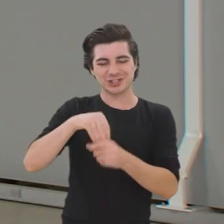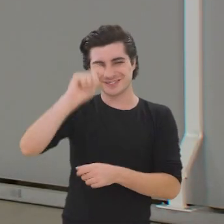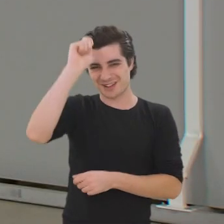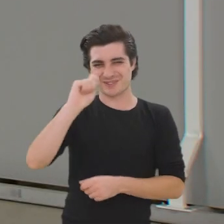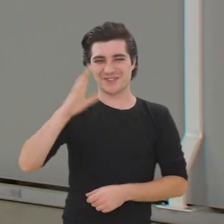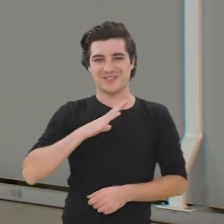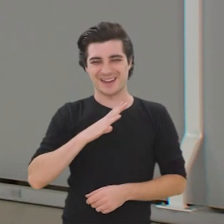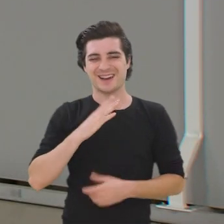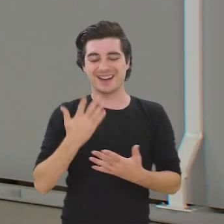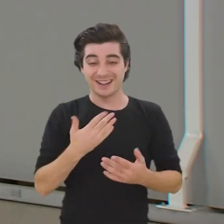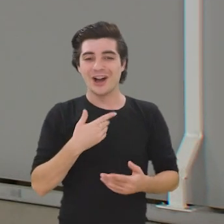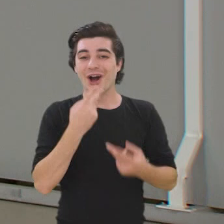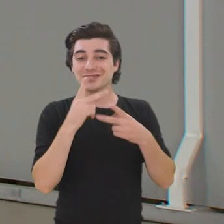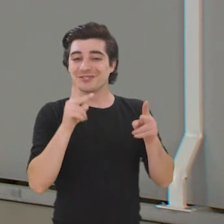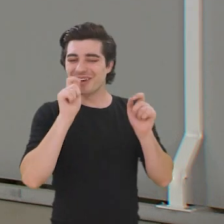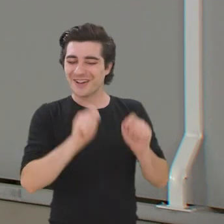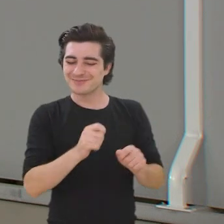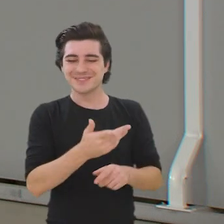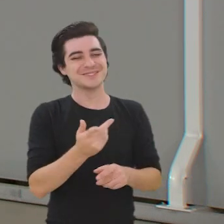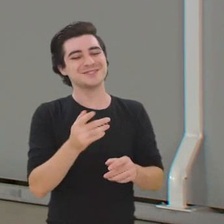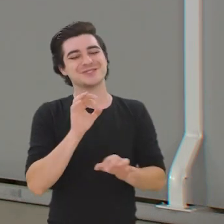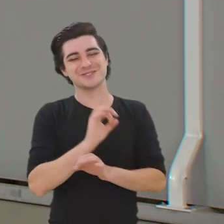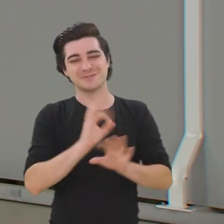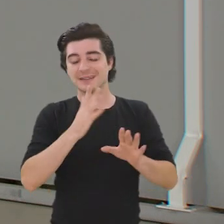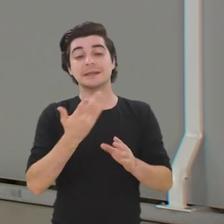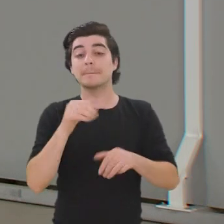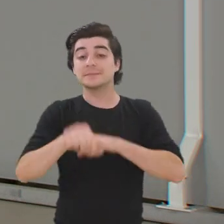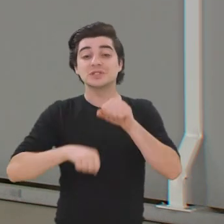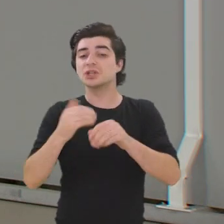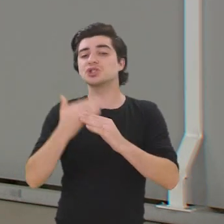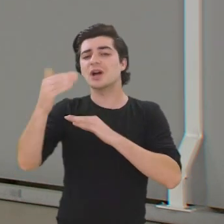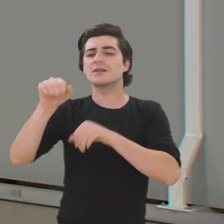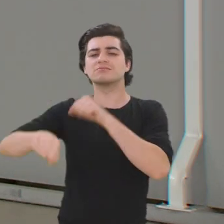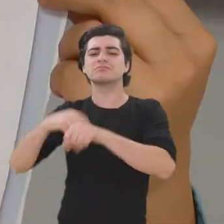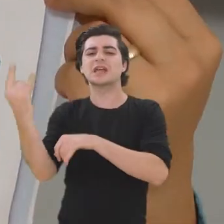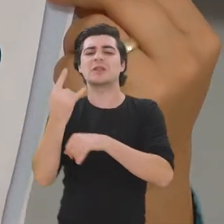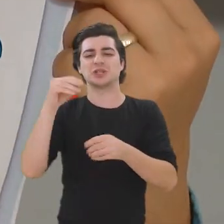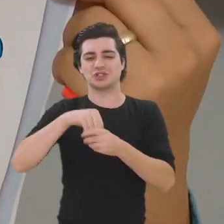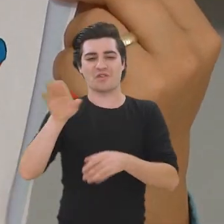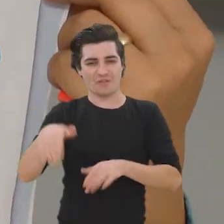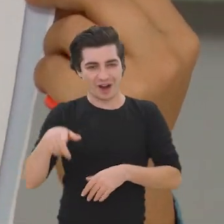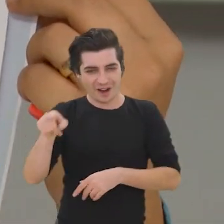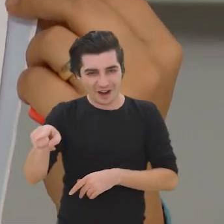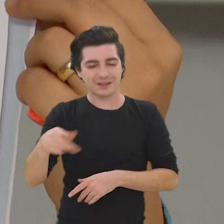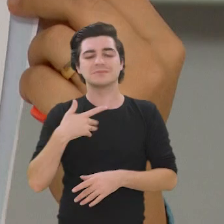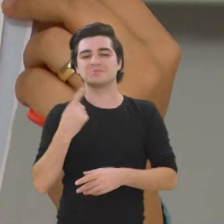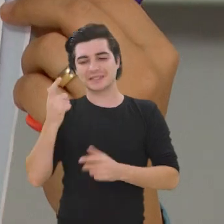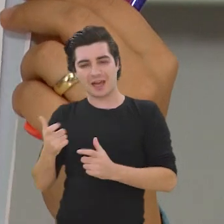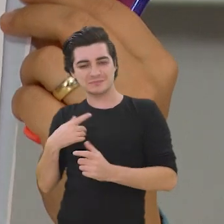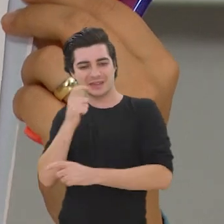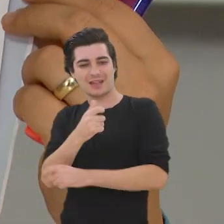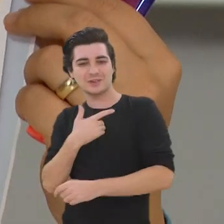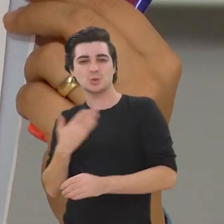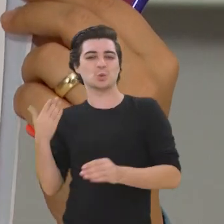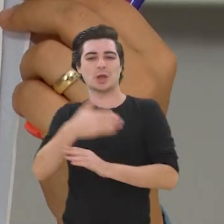Süpersin. Nurbanu açıklamalarımızı da yaptı. Bisiklet dışarıda gezmek, sürmemiz içindir. Bir yerden bir yere